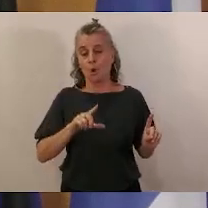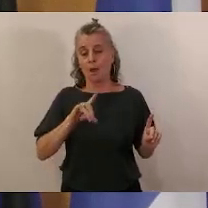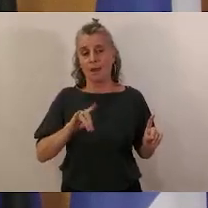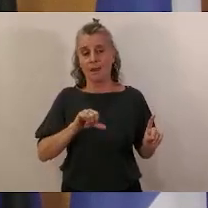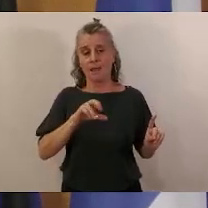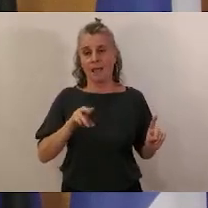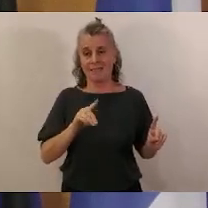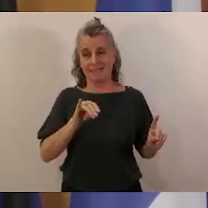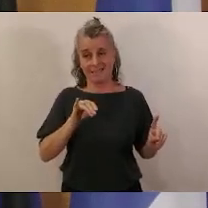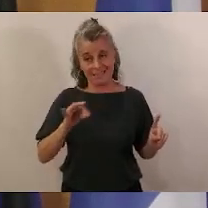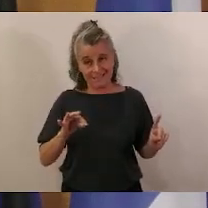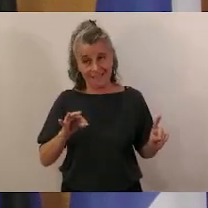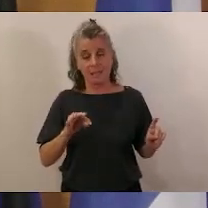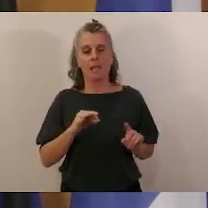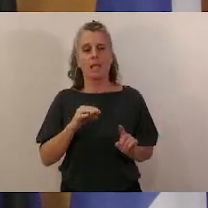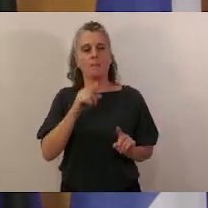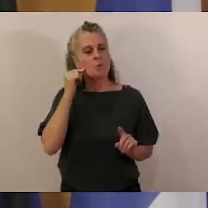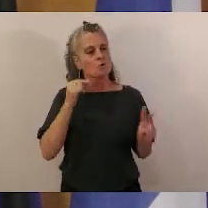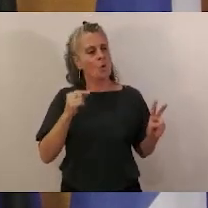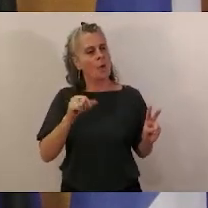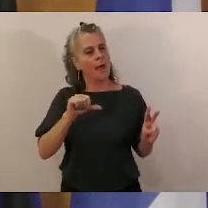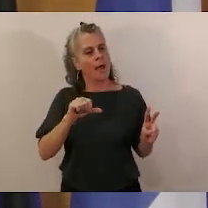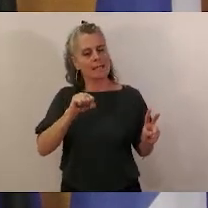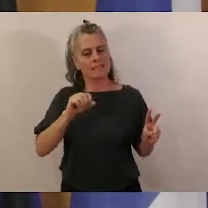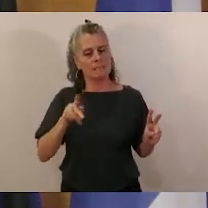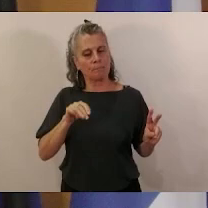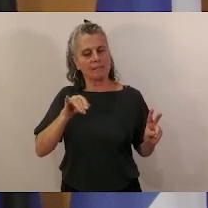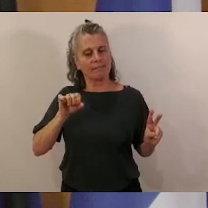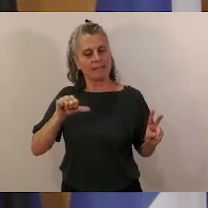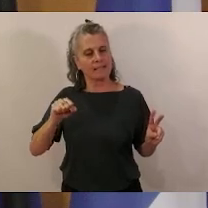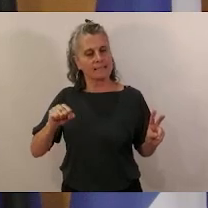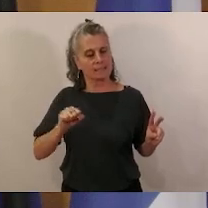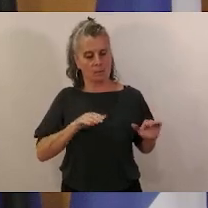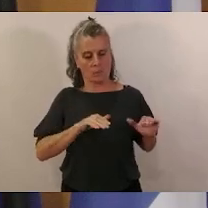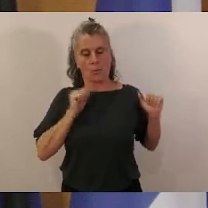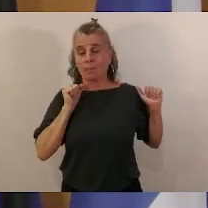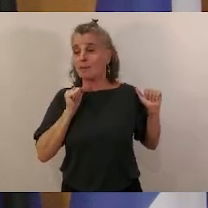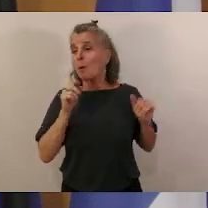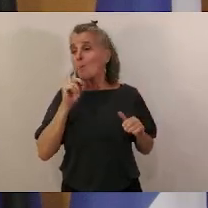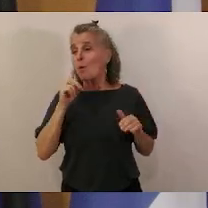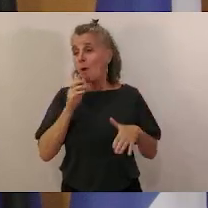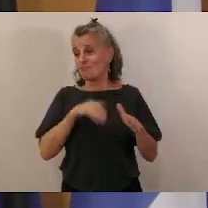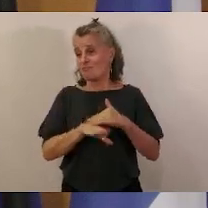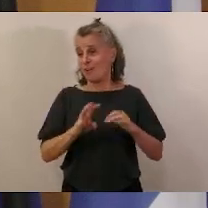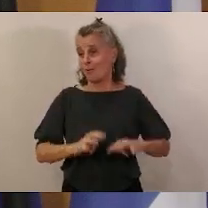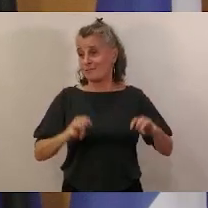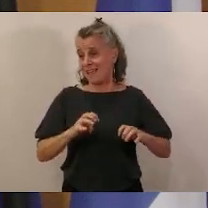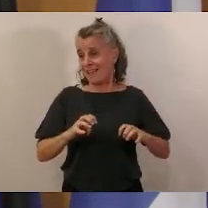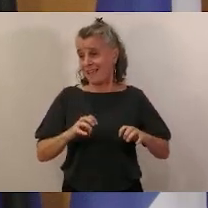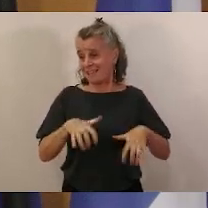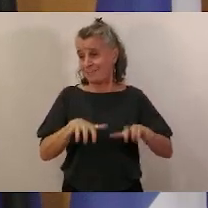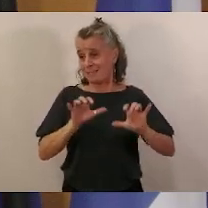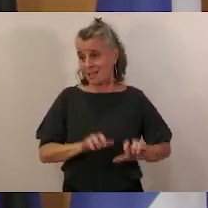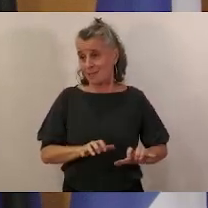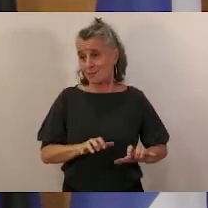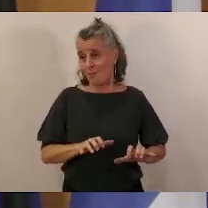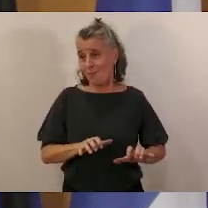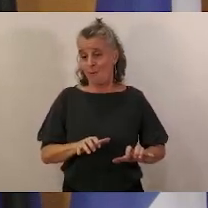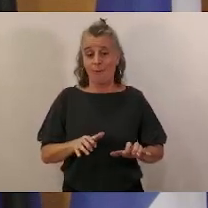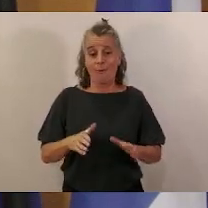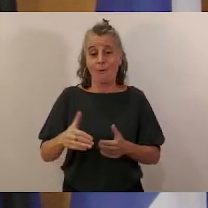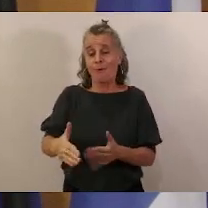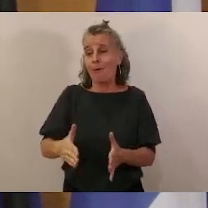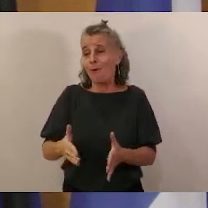se déporteront du vote puisqu'ils sont au conseil d'administration de la régie de quartier, donc